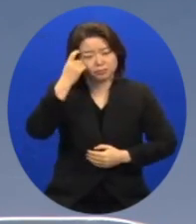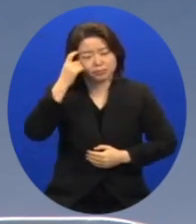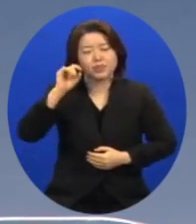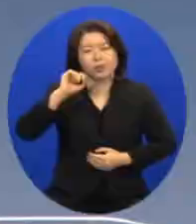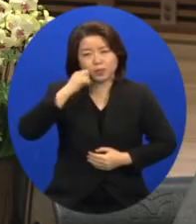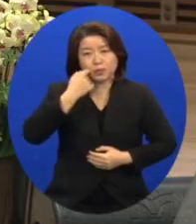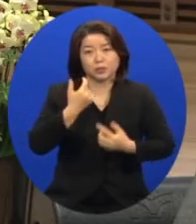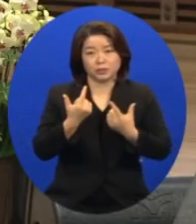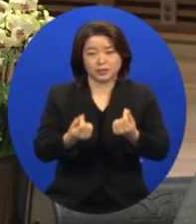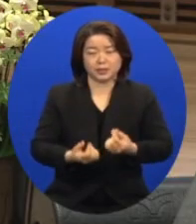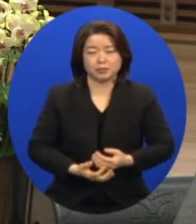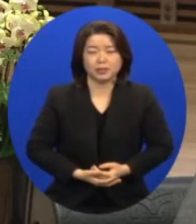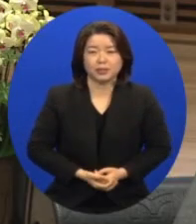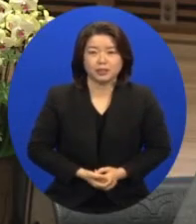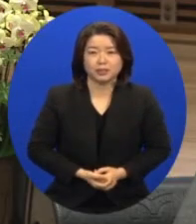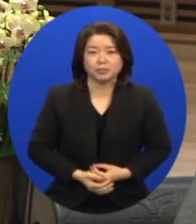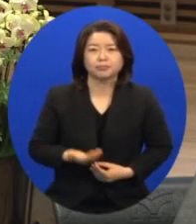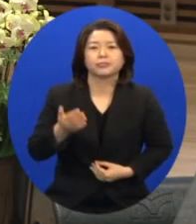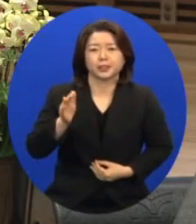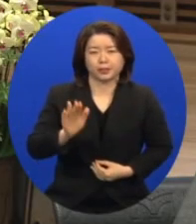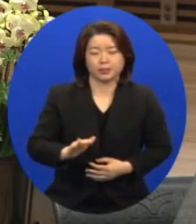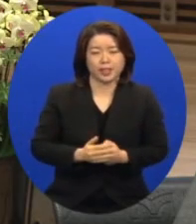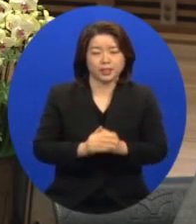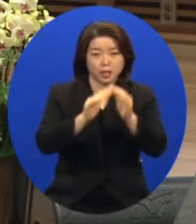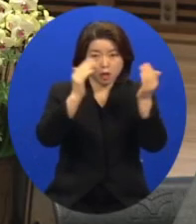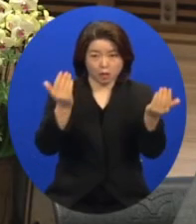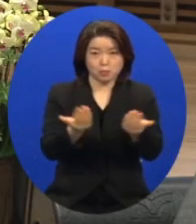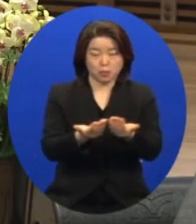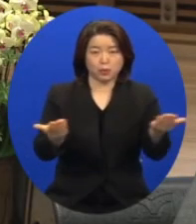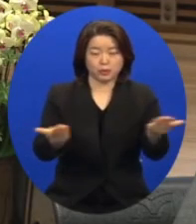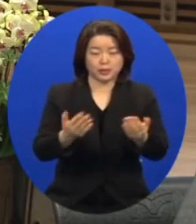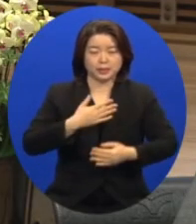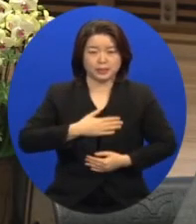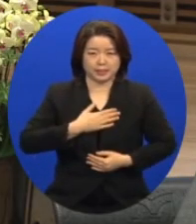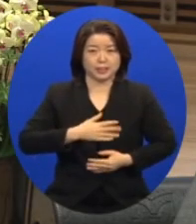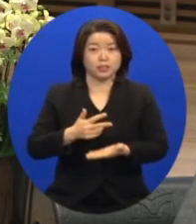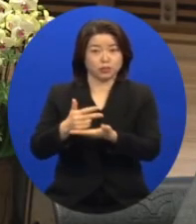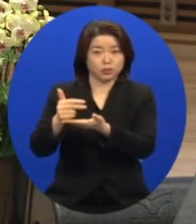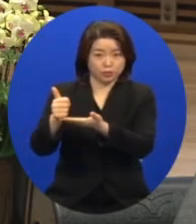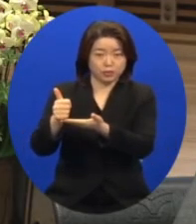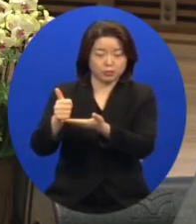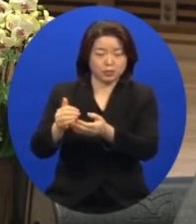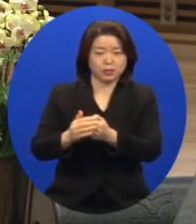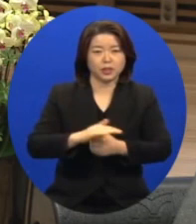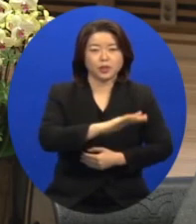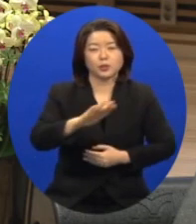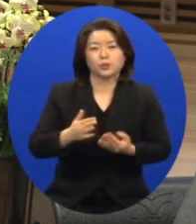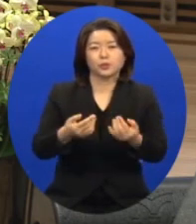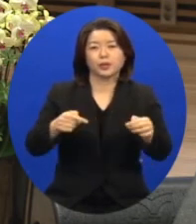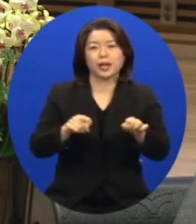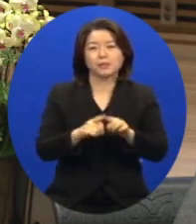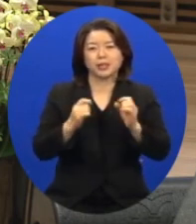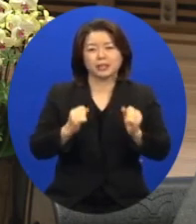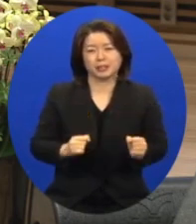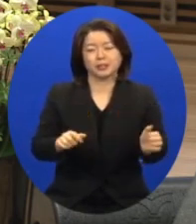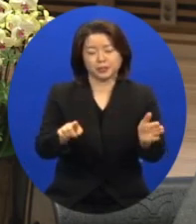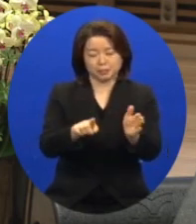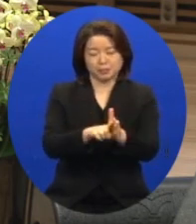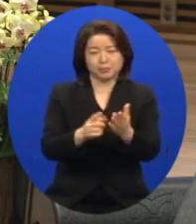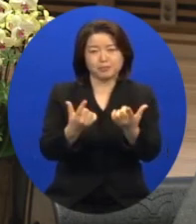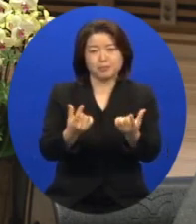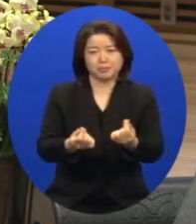어렵습니다 그러나 모든 일을 다 아시는 주님이 우리와 함께하심을 믿습니다